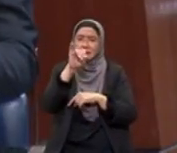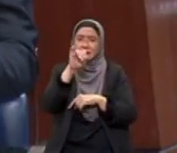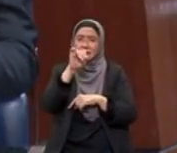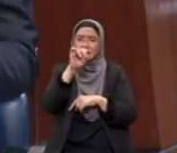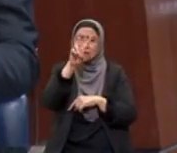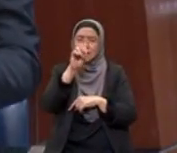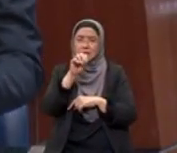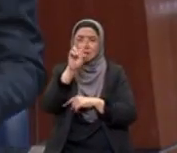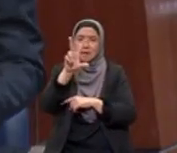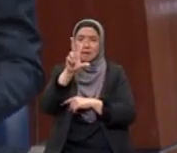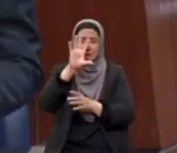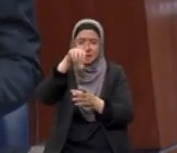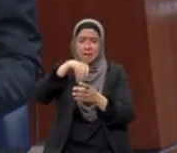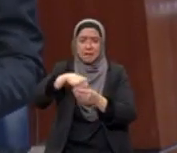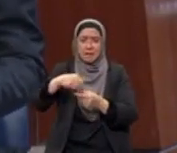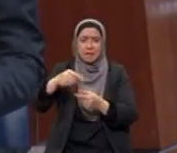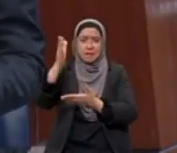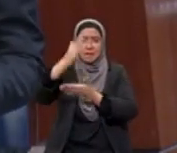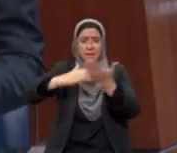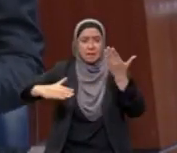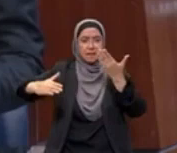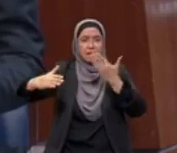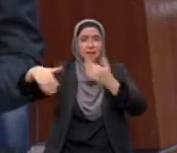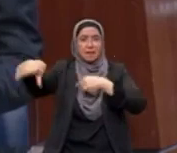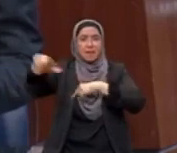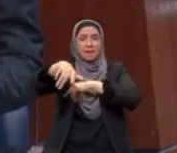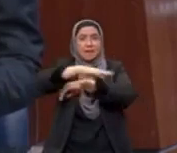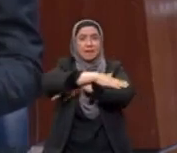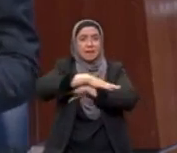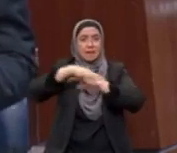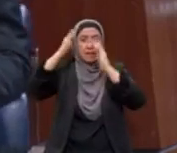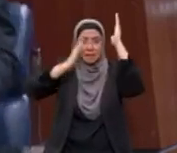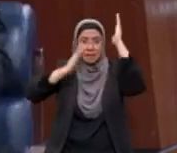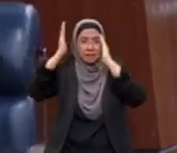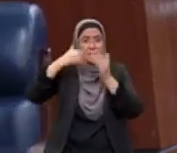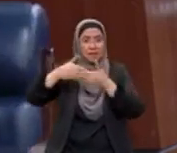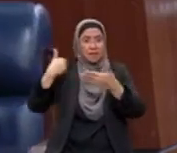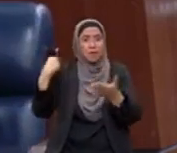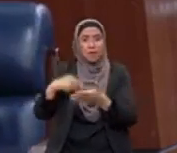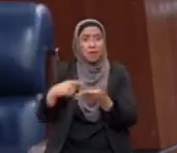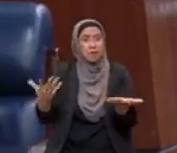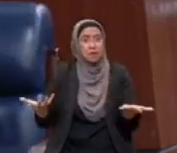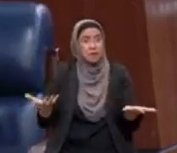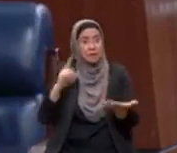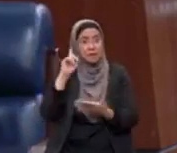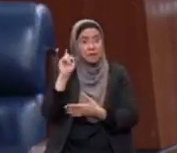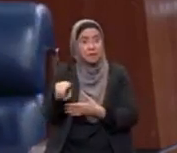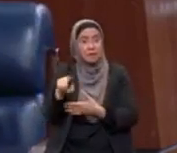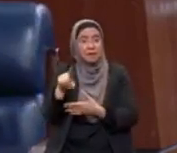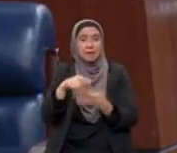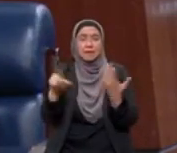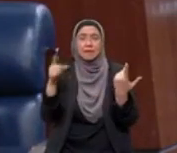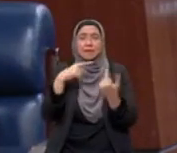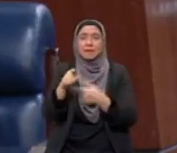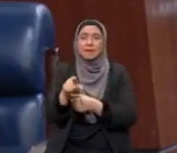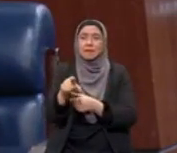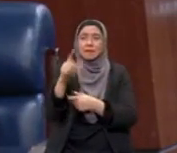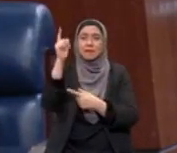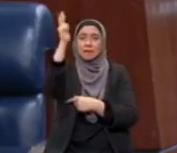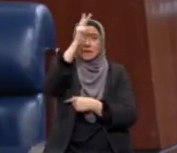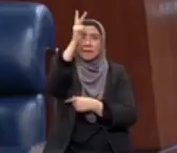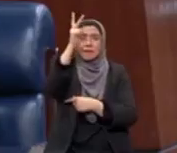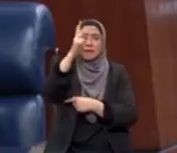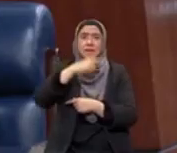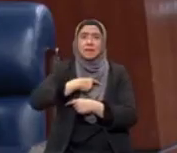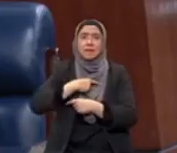kawasan maritim Malaysia sebelum ini juga Adakah kerajaan juga berhasrat memanggil Aa duta besar China ke